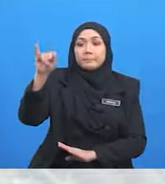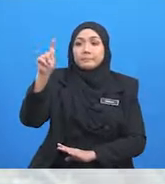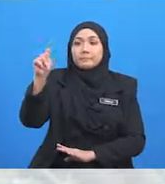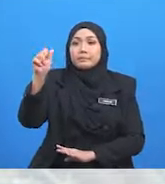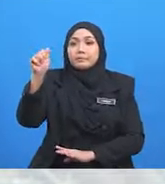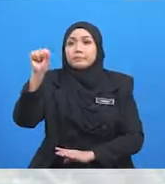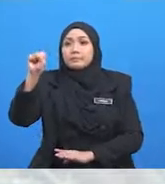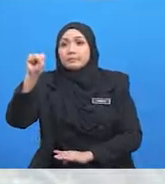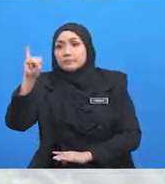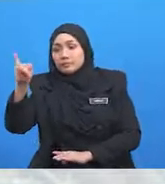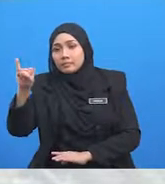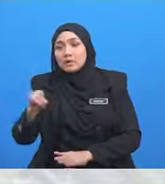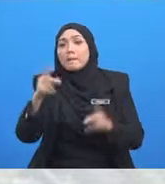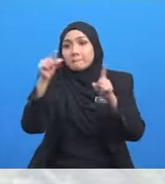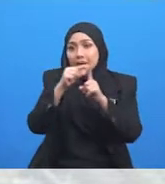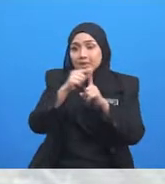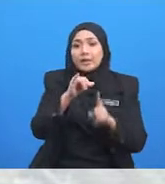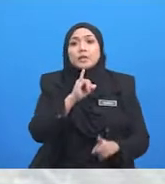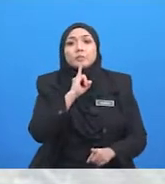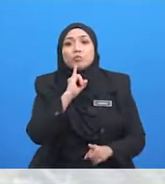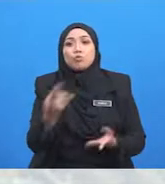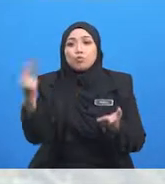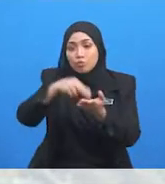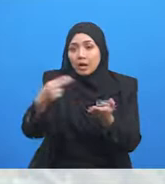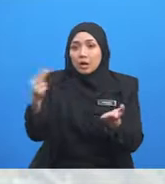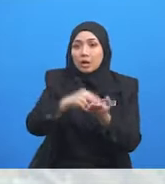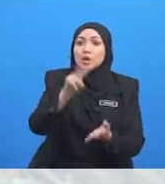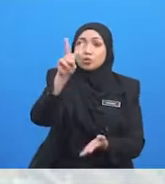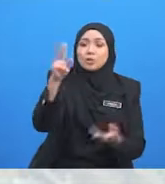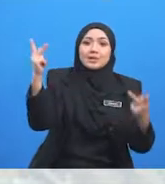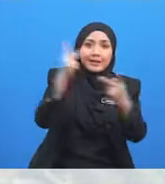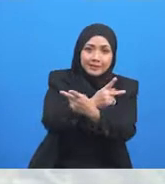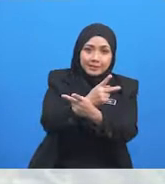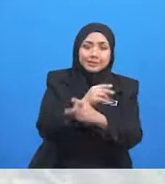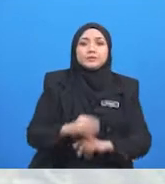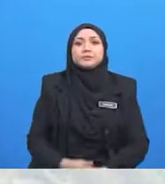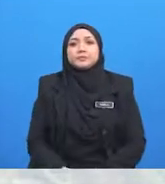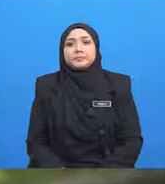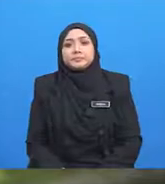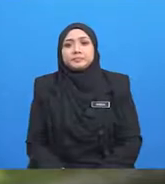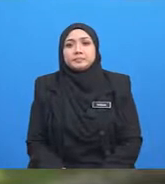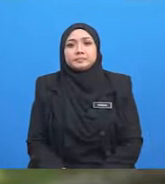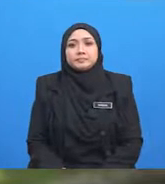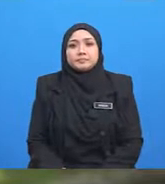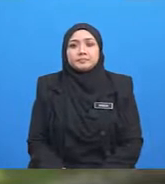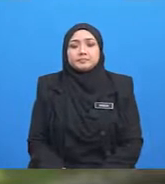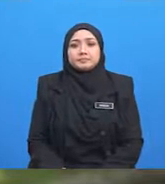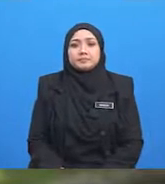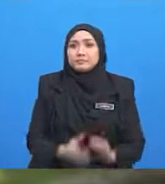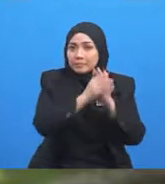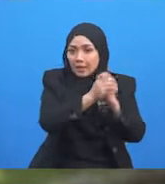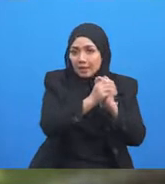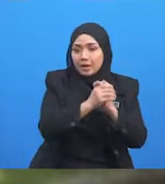kata ibu diulang dua kali dalam baris yang sama. Syabas kesayangan cikgu